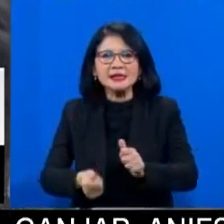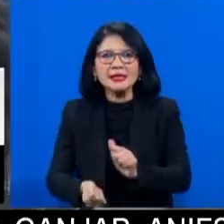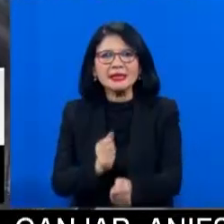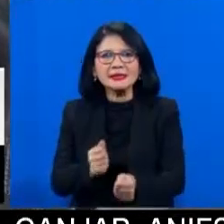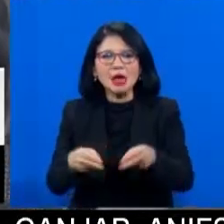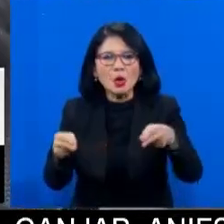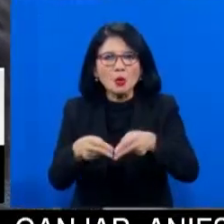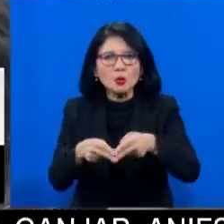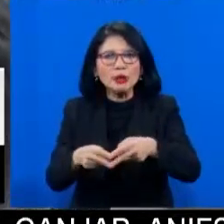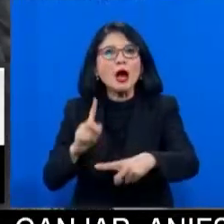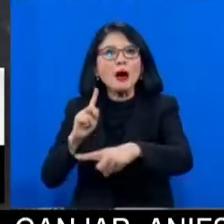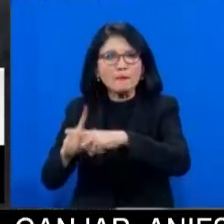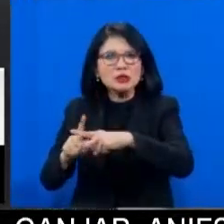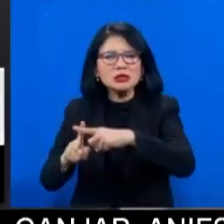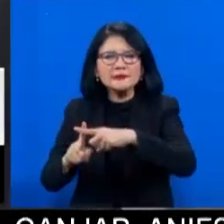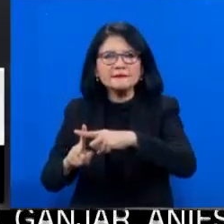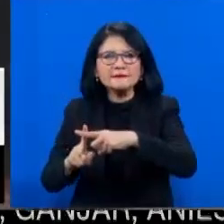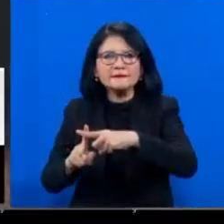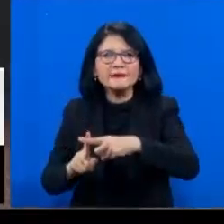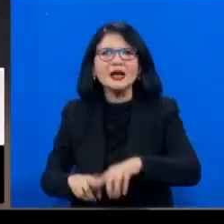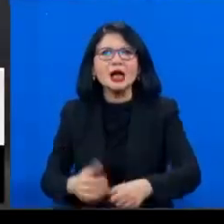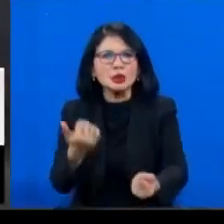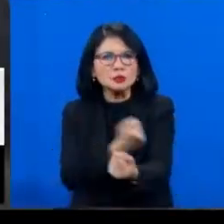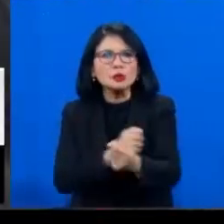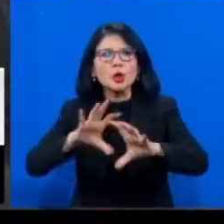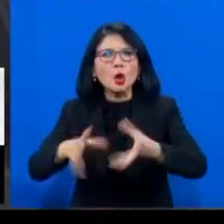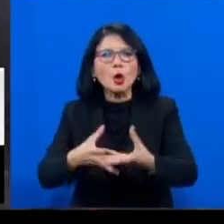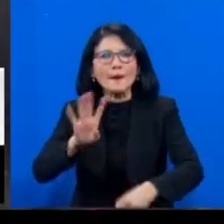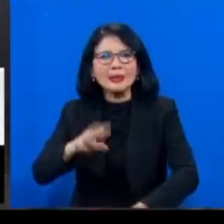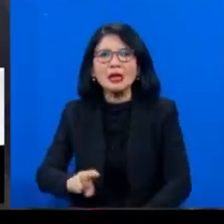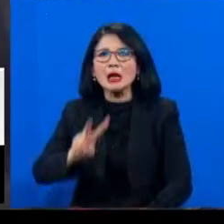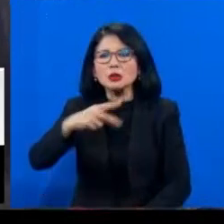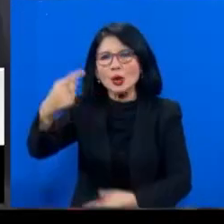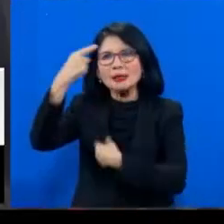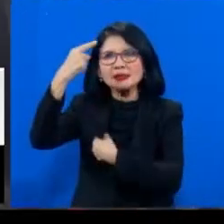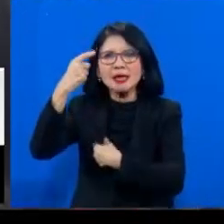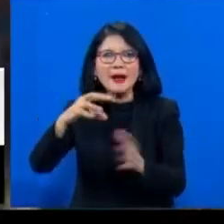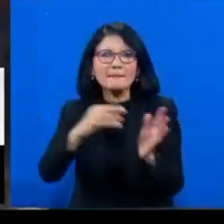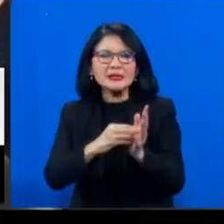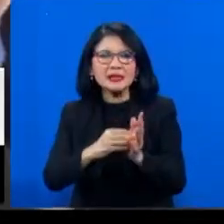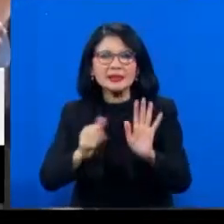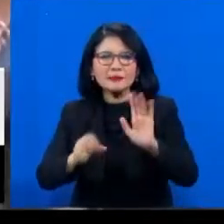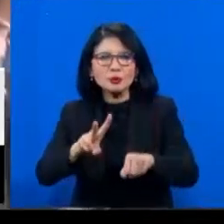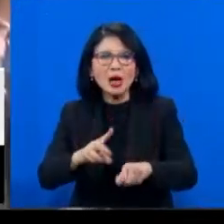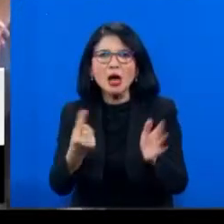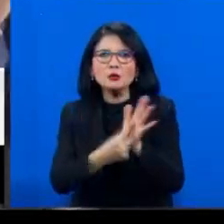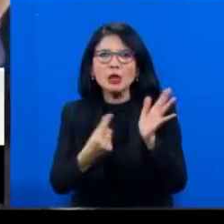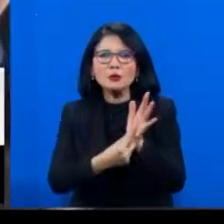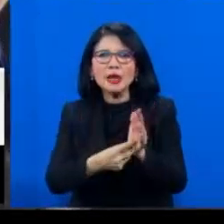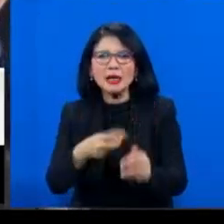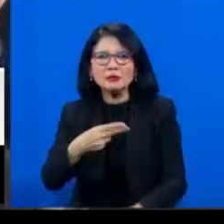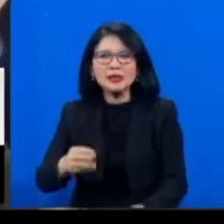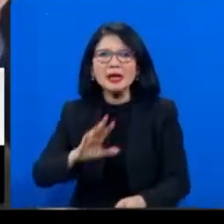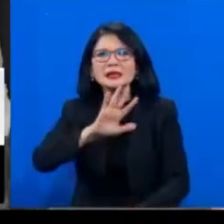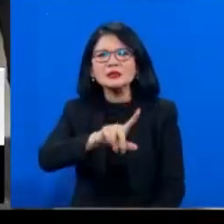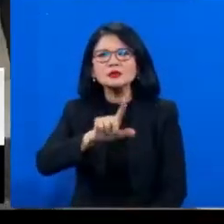positif benzo, zat psikotropika golongan 4. Kedua tersangka dijerat pasal 62 Undang-Undang RI nomor 5 tahun